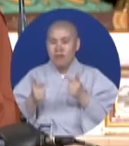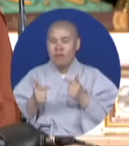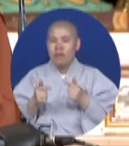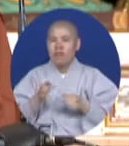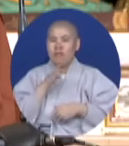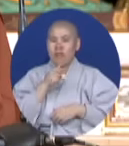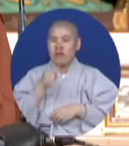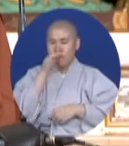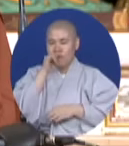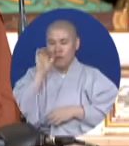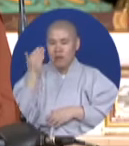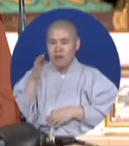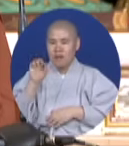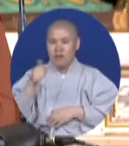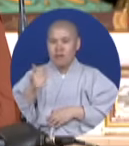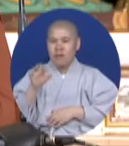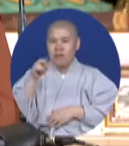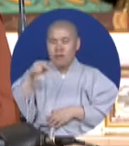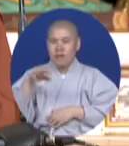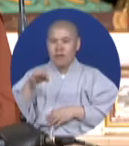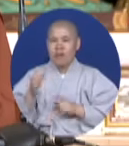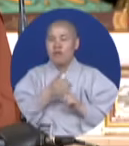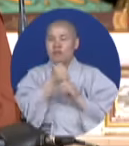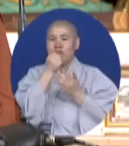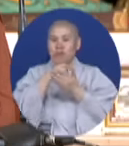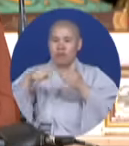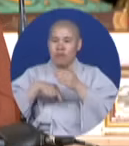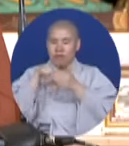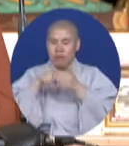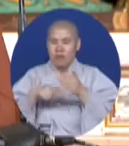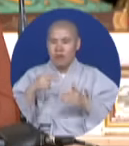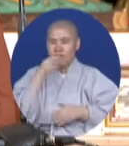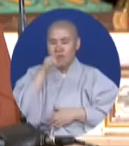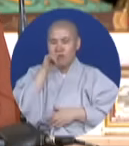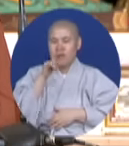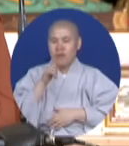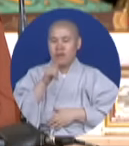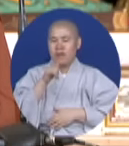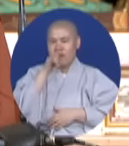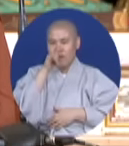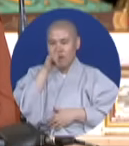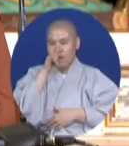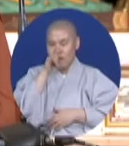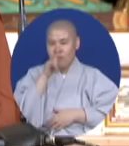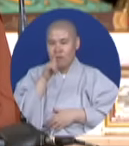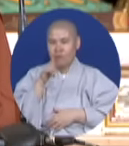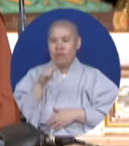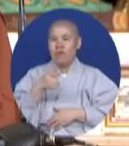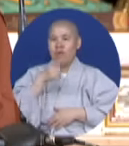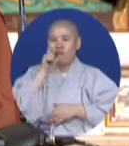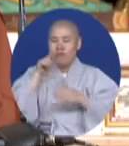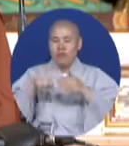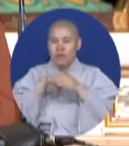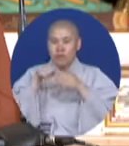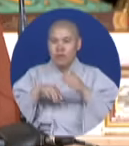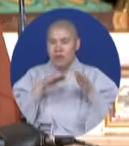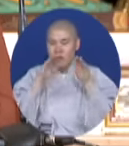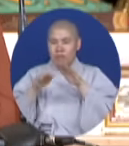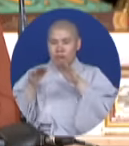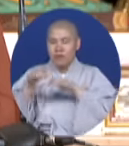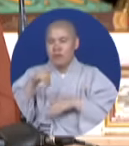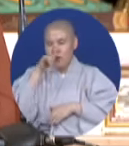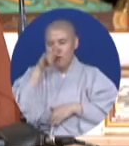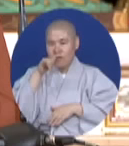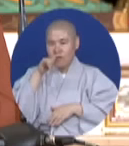원흉한 거예요. 부처 속에 중생이 있고 중생 속에 부처가 있고 물 속에 파도가 있고 파도